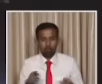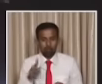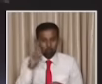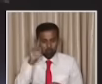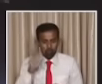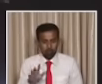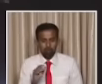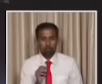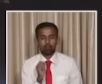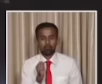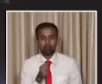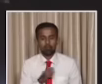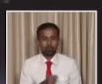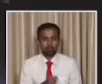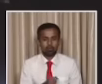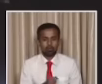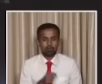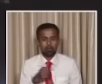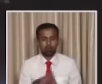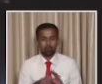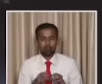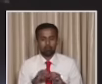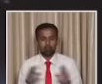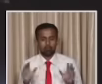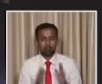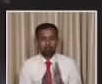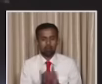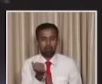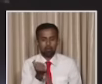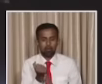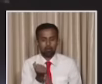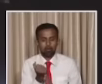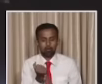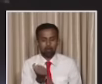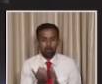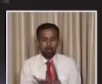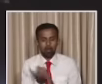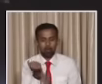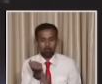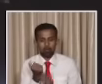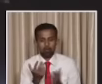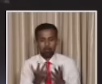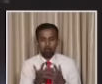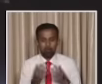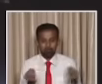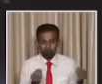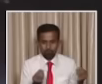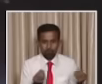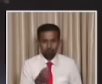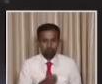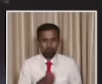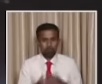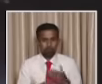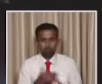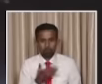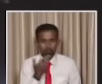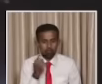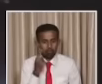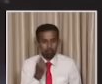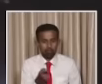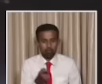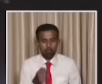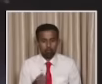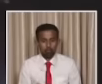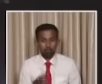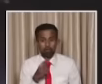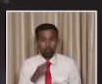බලාපොරොත්තු වෙන්නේ මොකක්ද ආණ්ඩුවෙන් කියන එක රටේ ජනතාවට දැනගන්න තියෙන අයිතියව අවහිර කළ වහලා දාලා ආණ්ඩුවක් යන්න පුළුවන් කියලා හිතනවා නම් අර දැන්